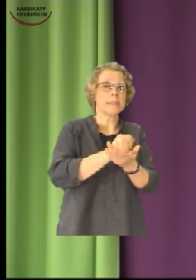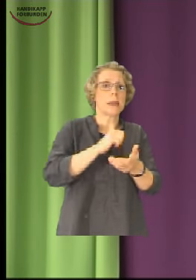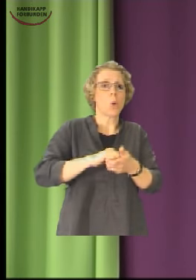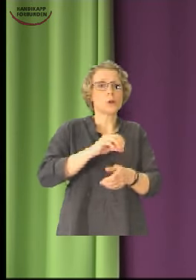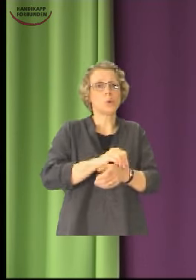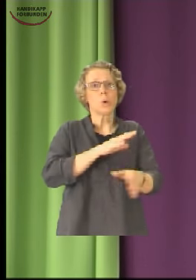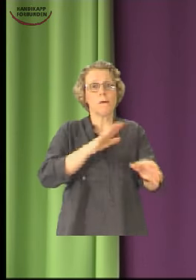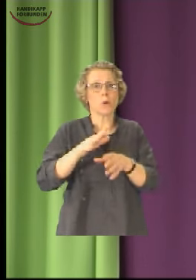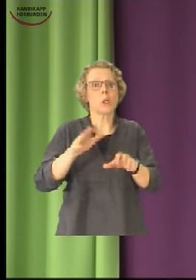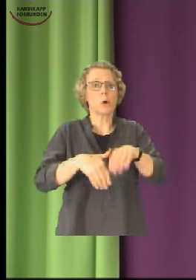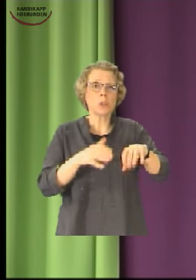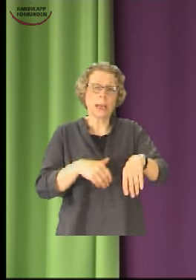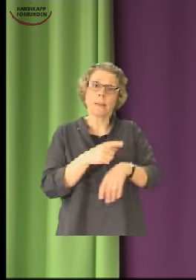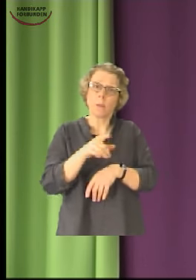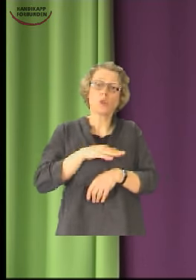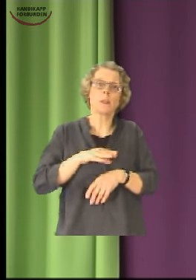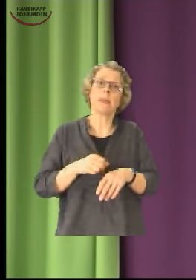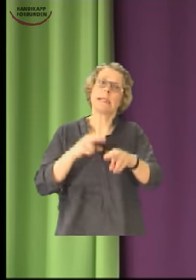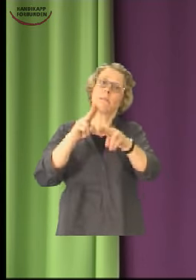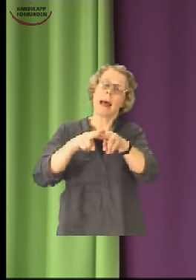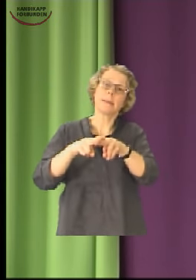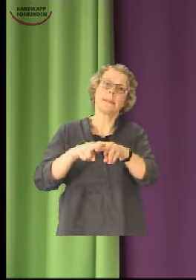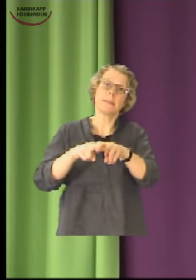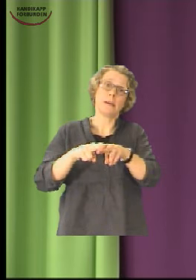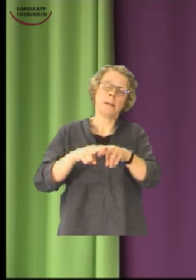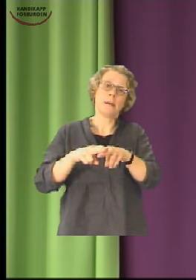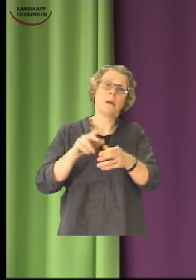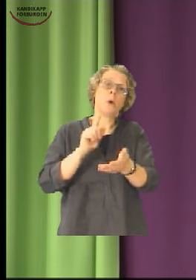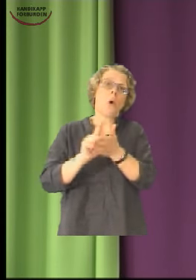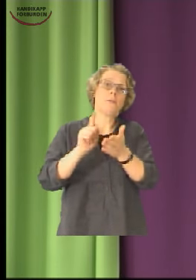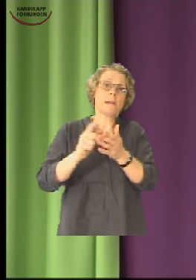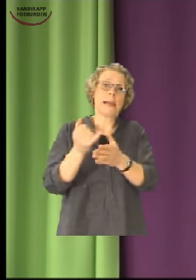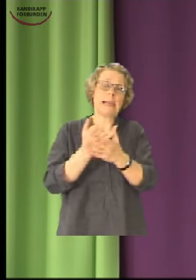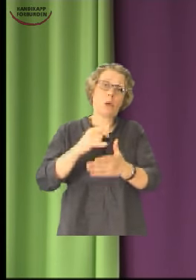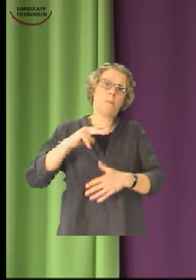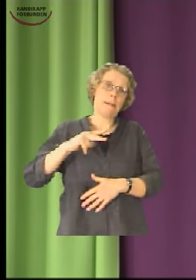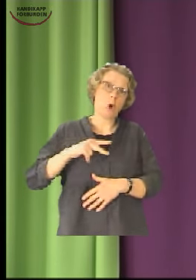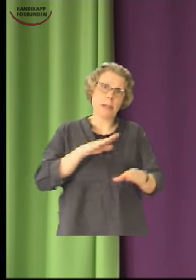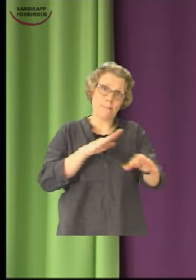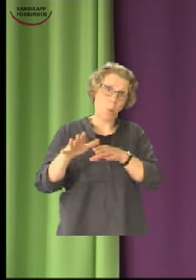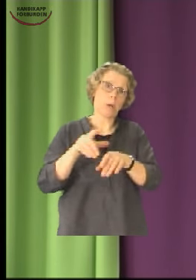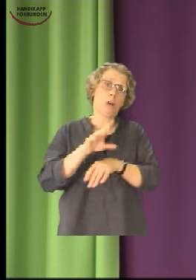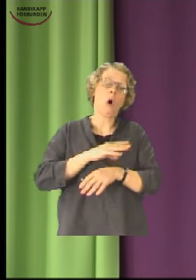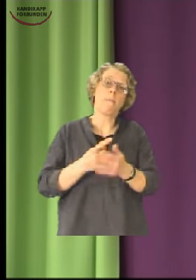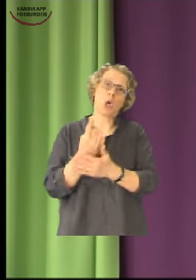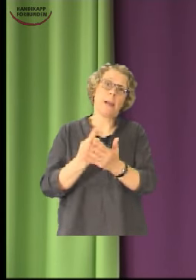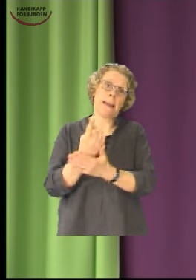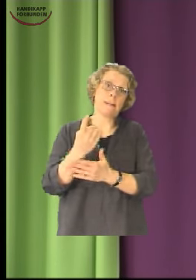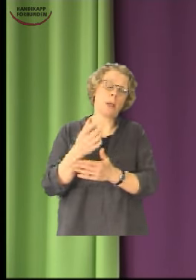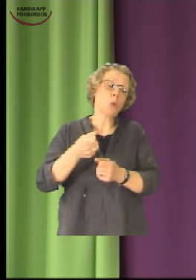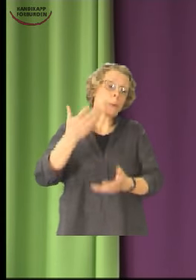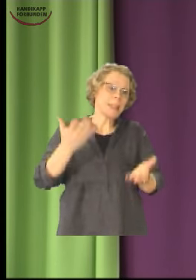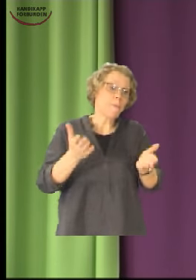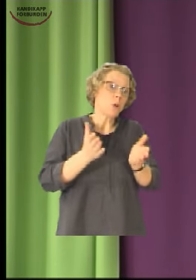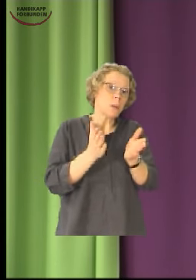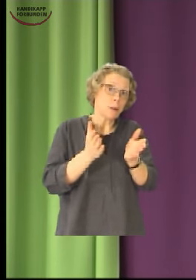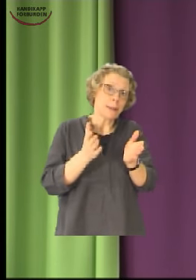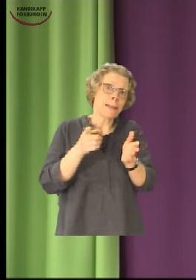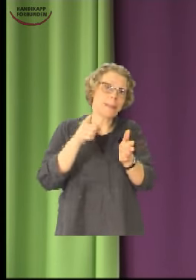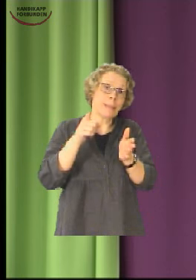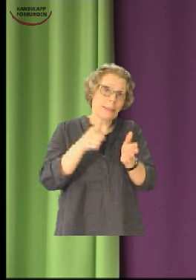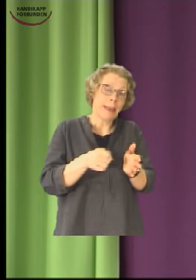sig till det här. För det är sällan inom den privata vården där man som har möjlighet till det. Ja, då väger man det emot och stoppar någon in i